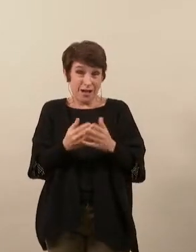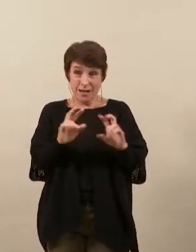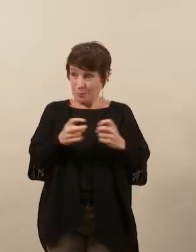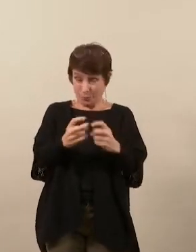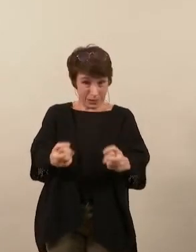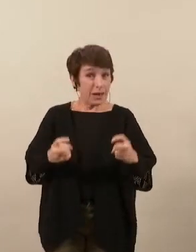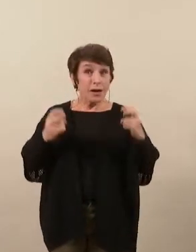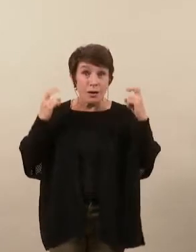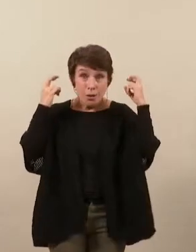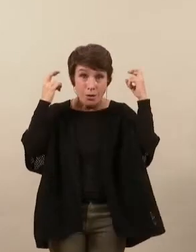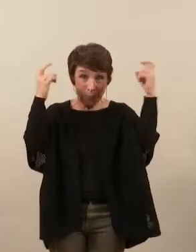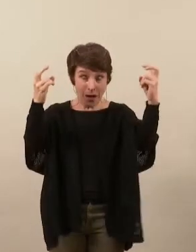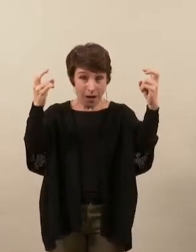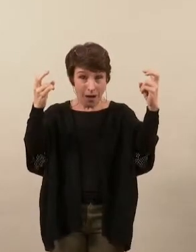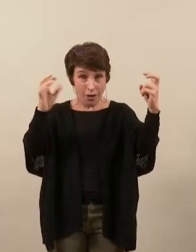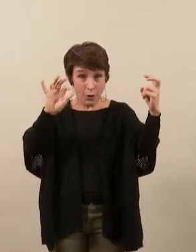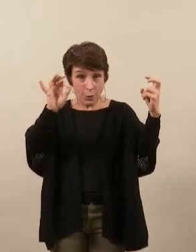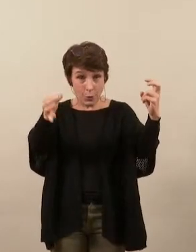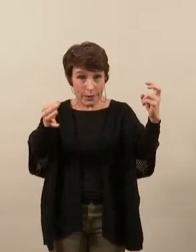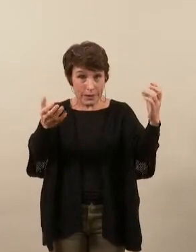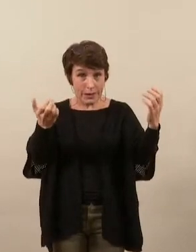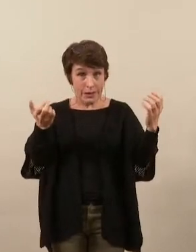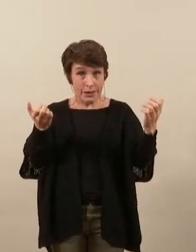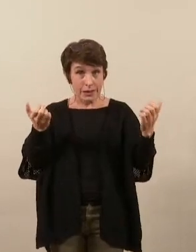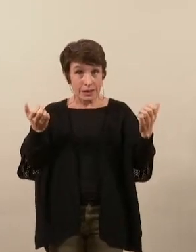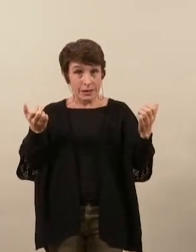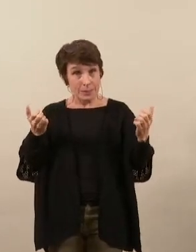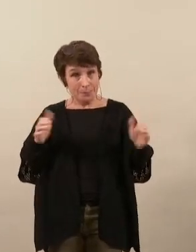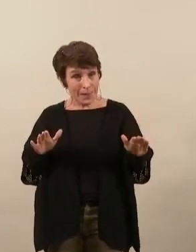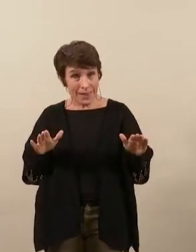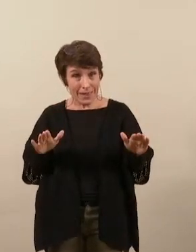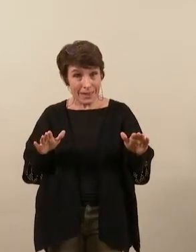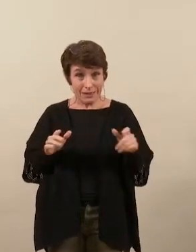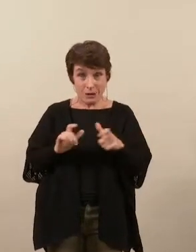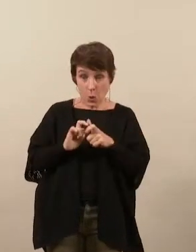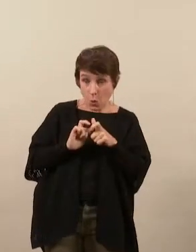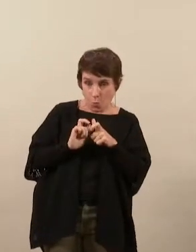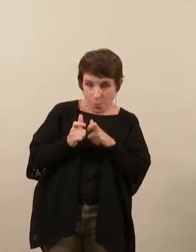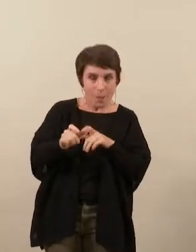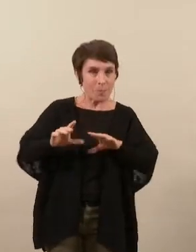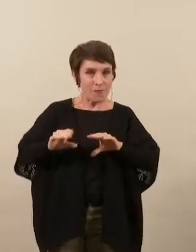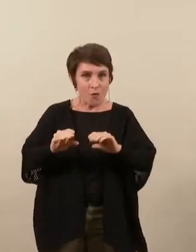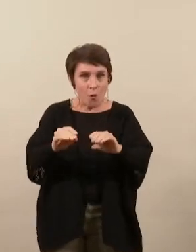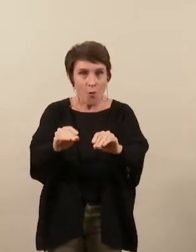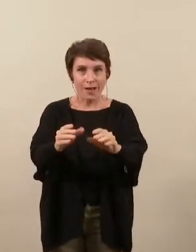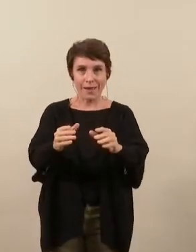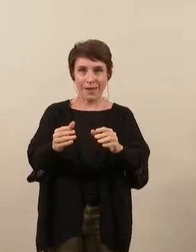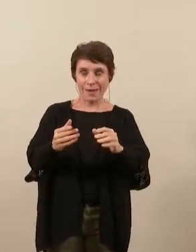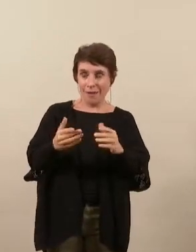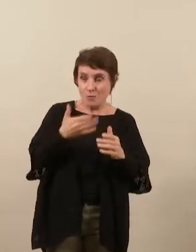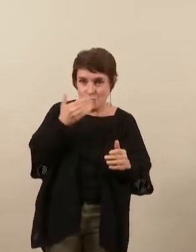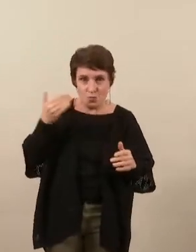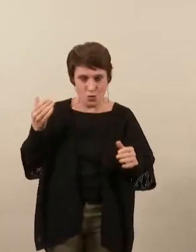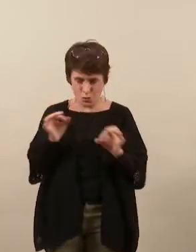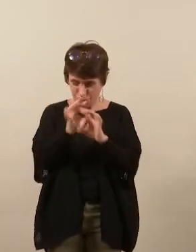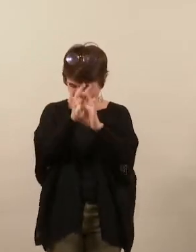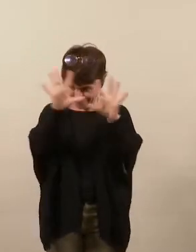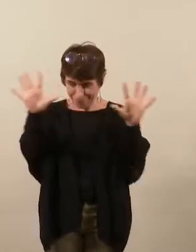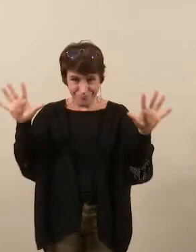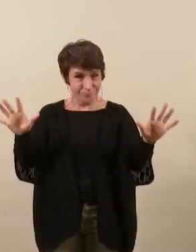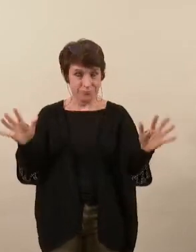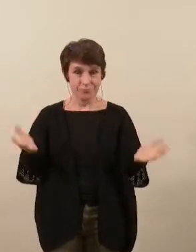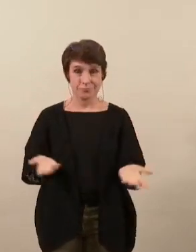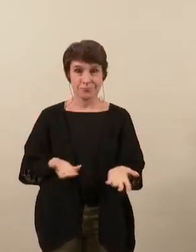Vous augmentez les prélèvements obligatoires et aucun service pour l'habitant derrière. Je prendrai un autre